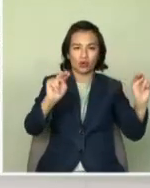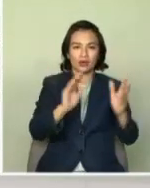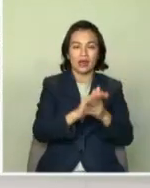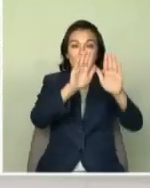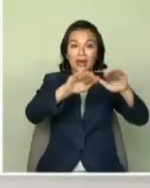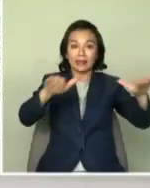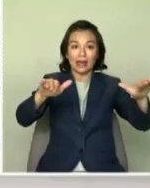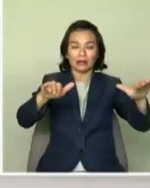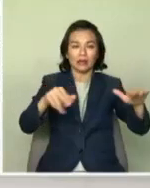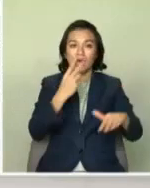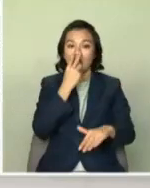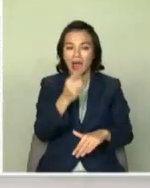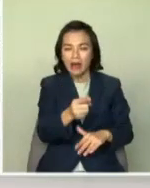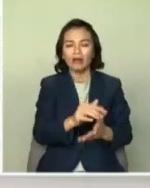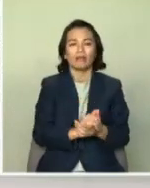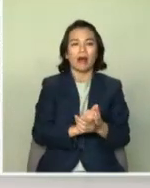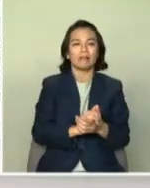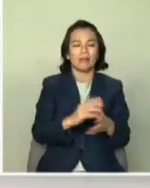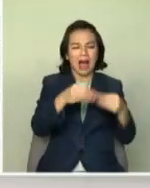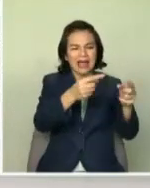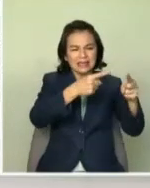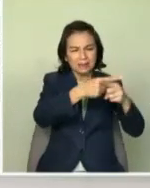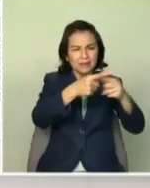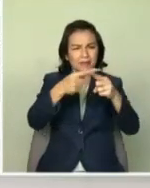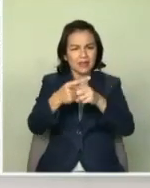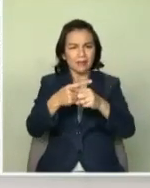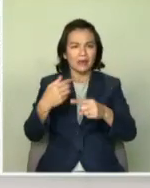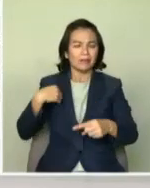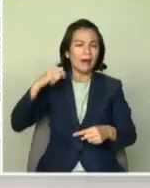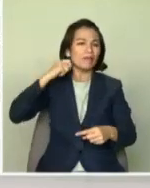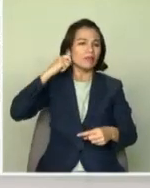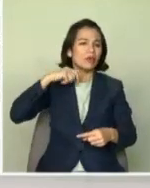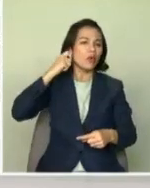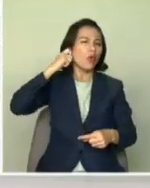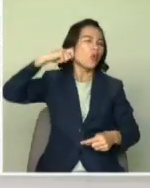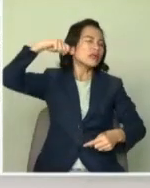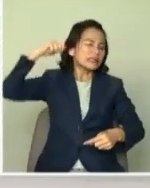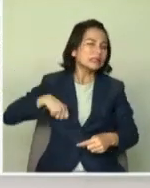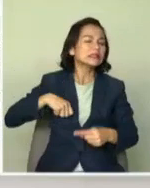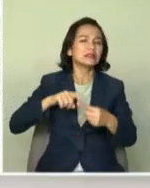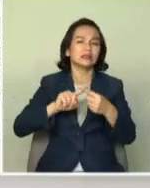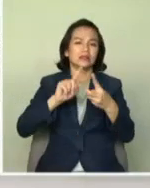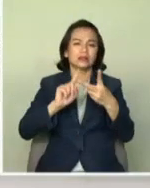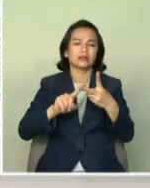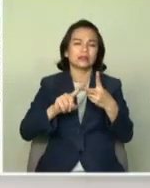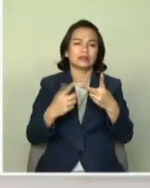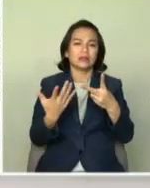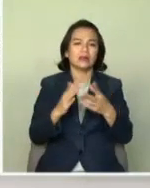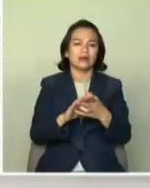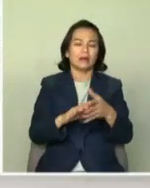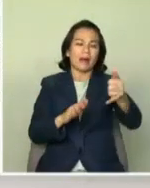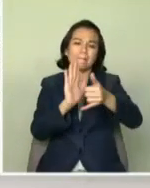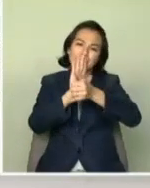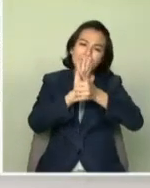เด็กหลายคนถูกทำร้ายร่างกายนะคะบางคนเนี่ยถูกดึงที่ใบหูบางคนนี่ถูกผลัก